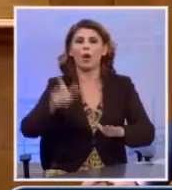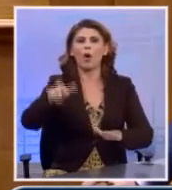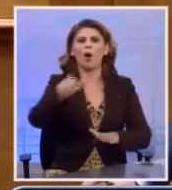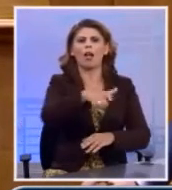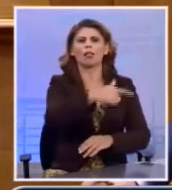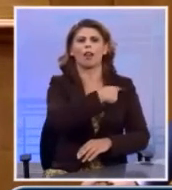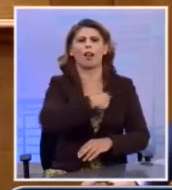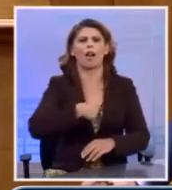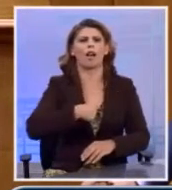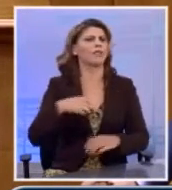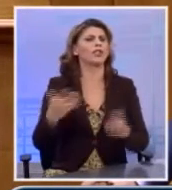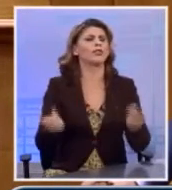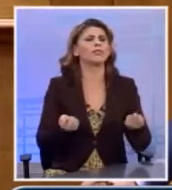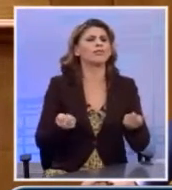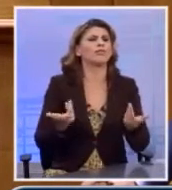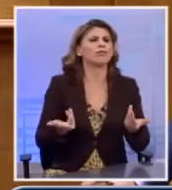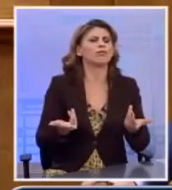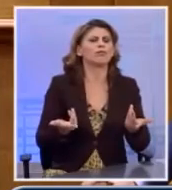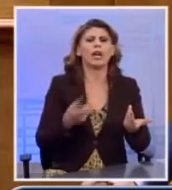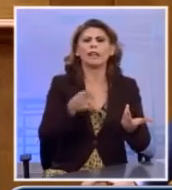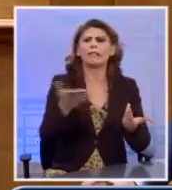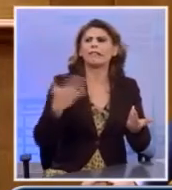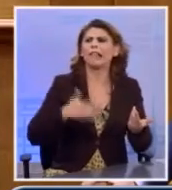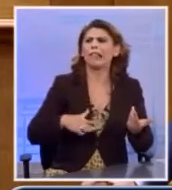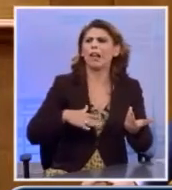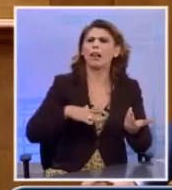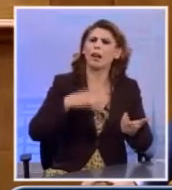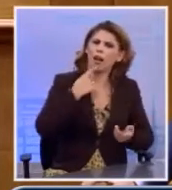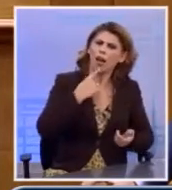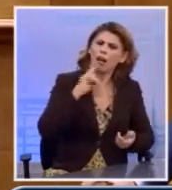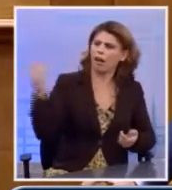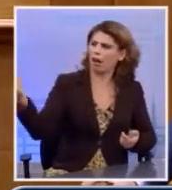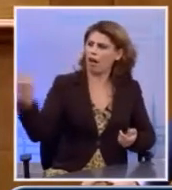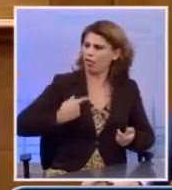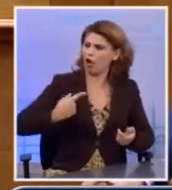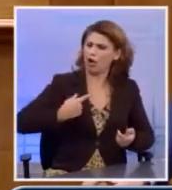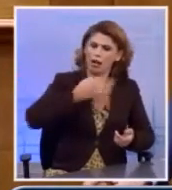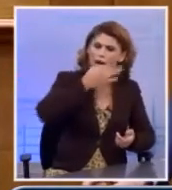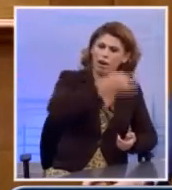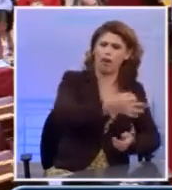ιδιοκτήτης. Είναι πασιφανές αυτό και στο τελευταίο Έλληνα πολίτη.